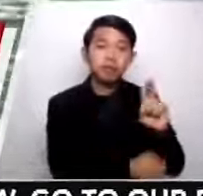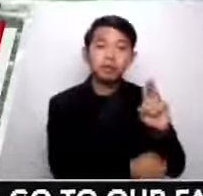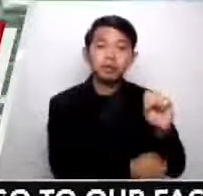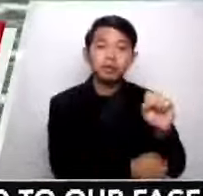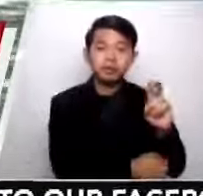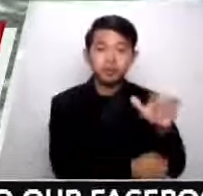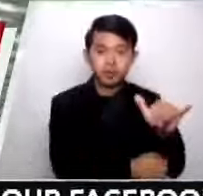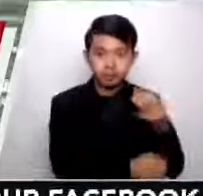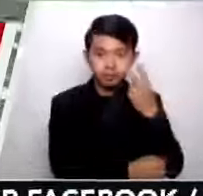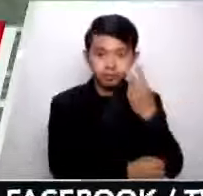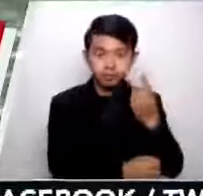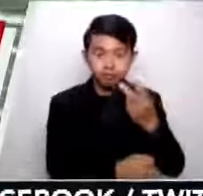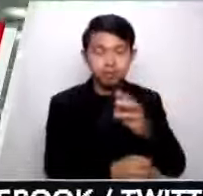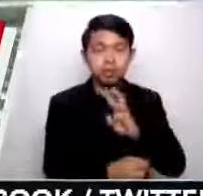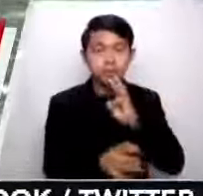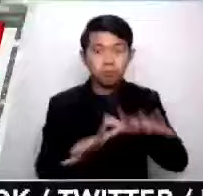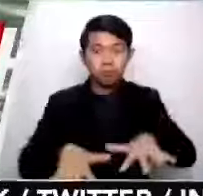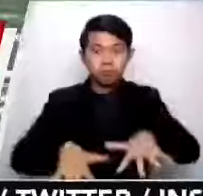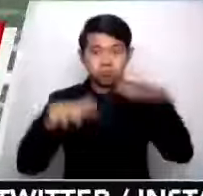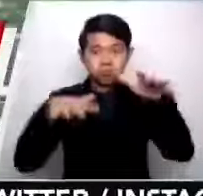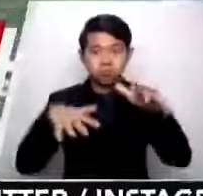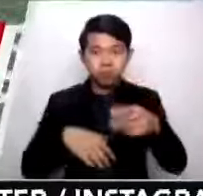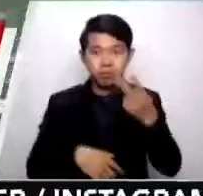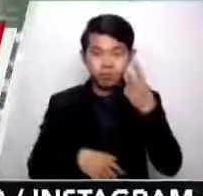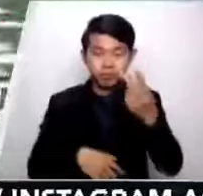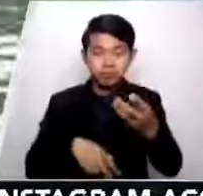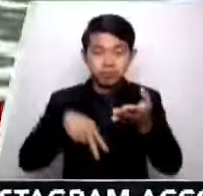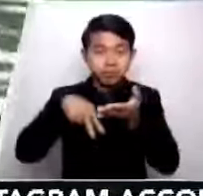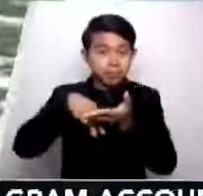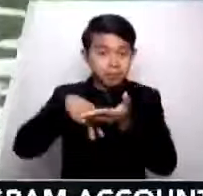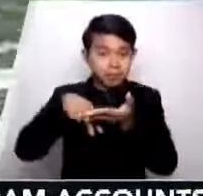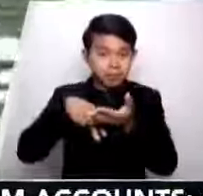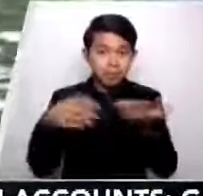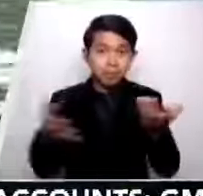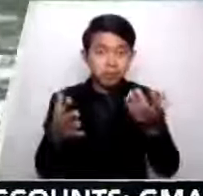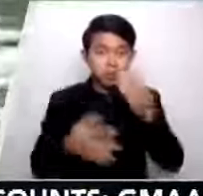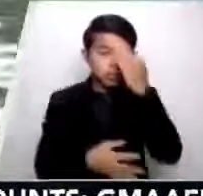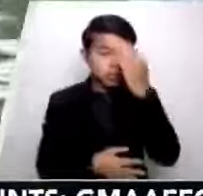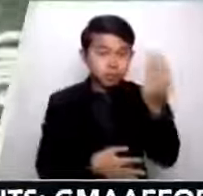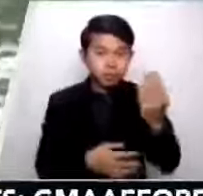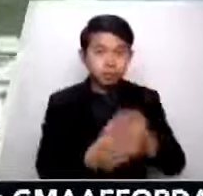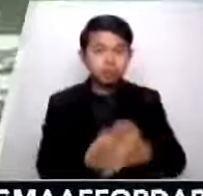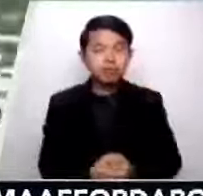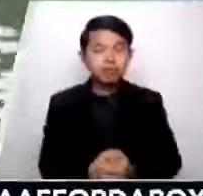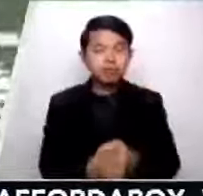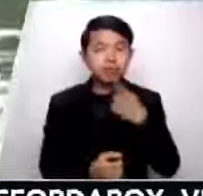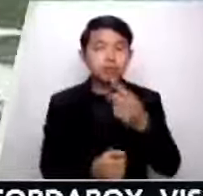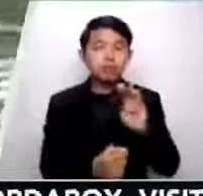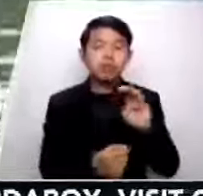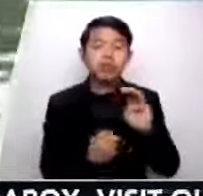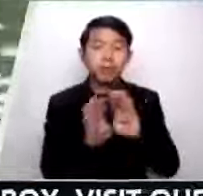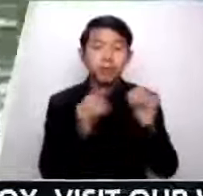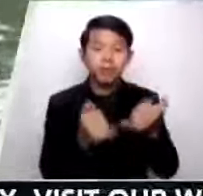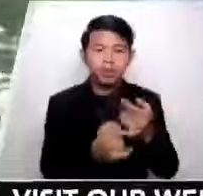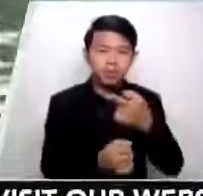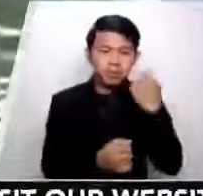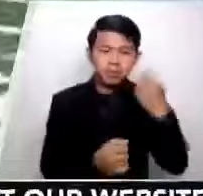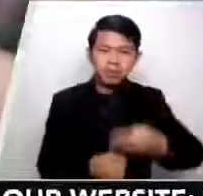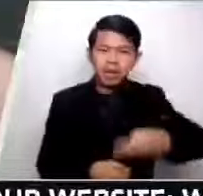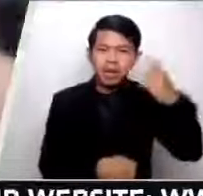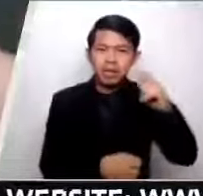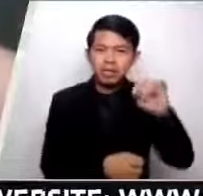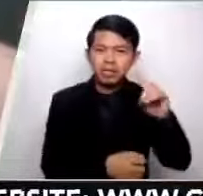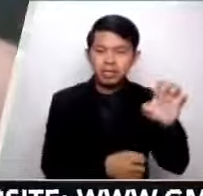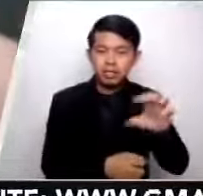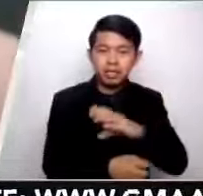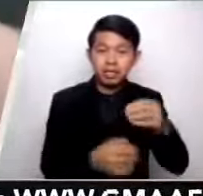sa barangay sa Luisoy, Maykawayan City, Bulacan. Ayon sa barangay, ito raw ay dulot ng high tide at pagpapakawala ng tubig ng dam. Kaya